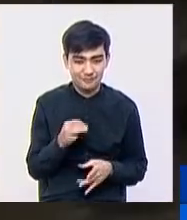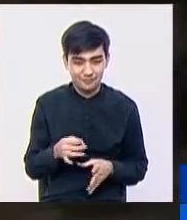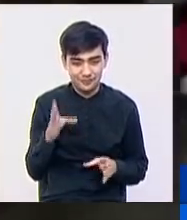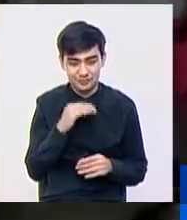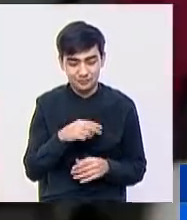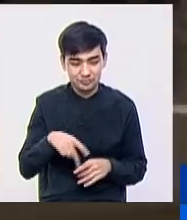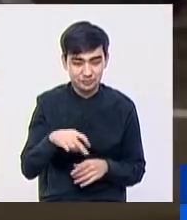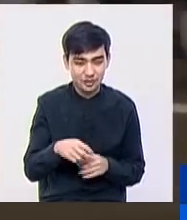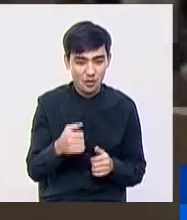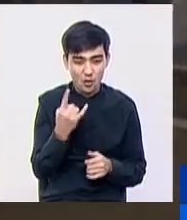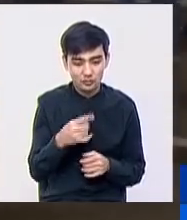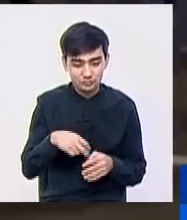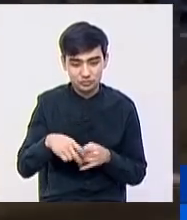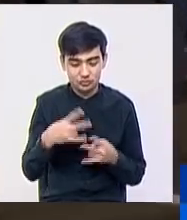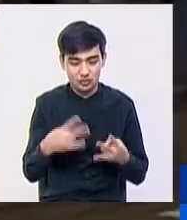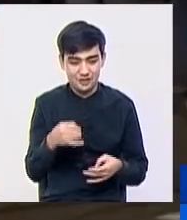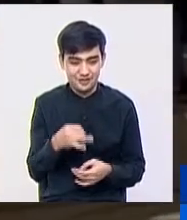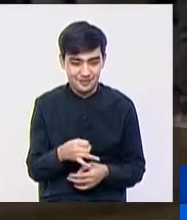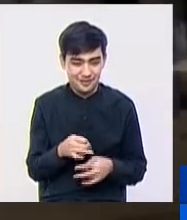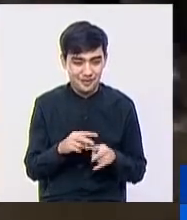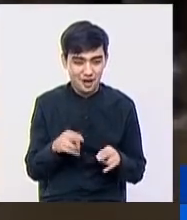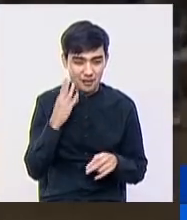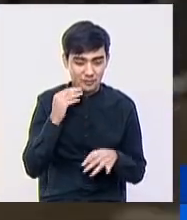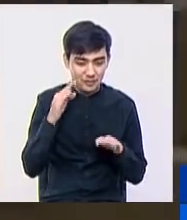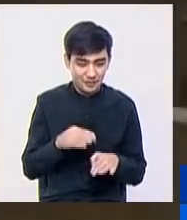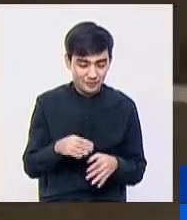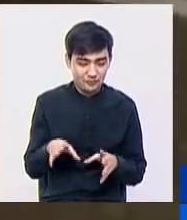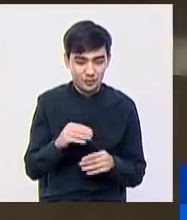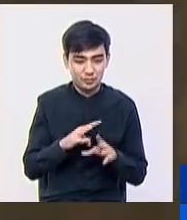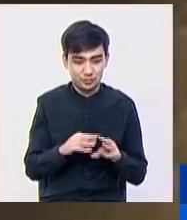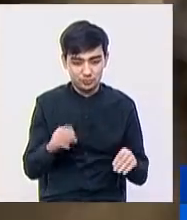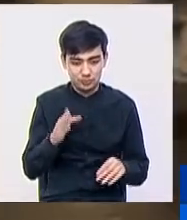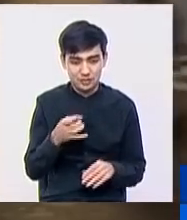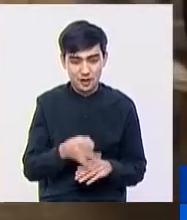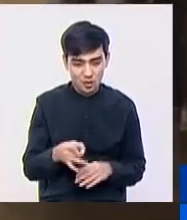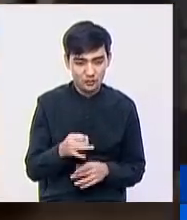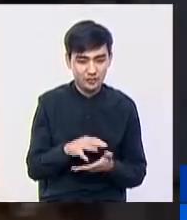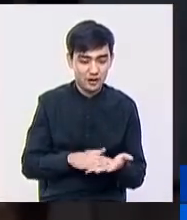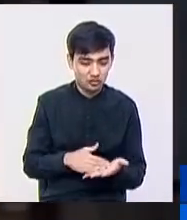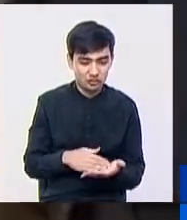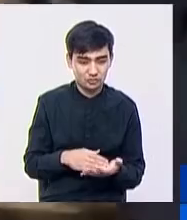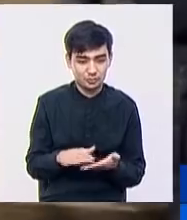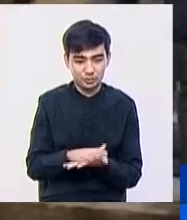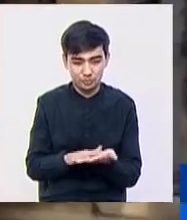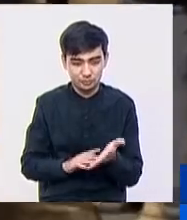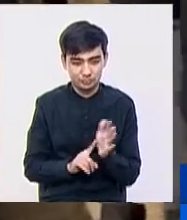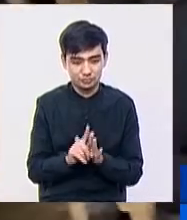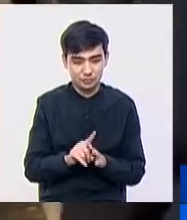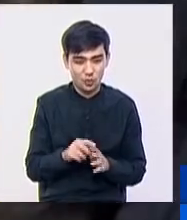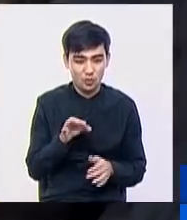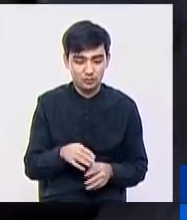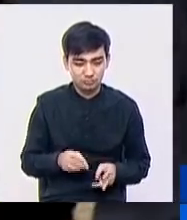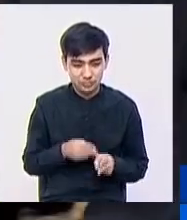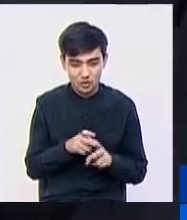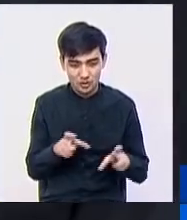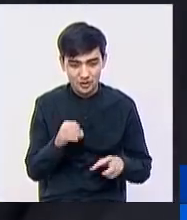возможности не подходить к окнам. Несмотря на то, что ситуация в Алматы стабилизируется, в ряде районов продолжается зачистка от боевиков.